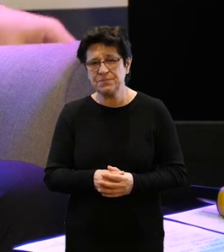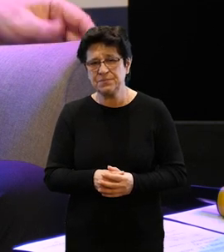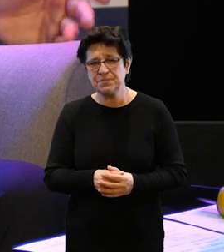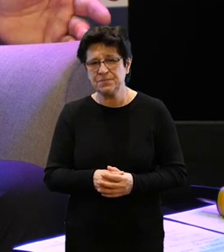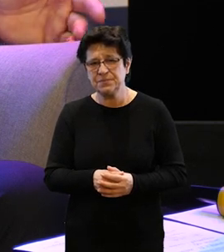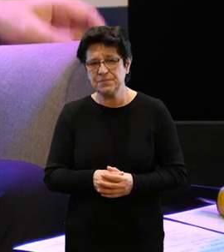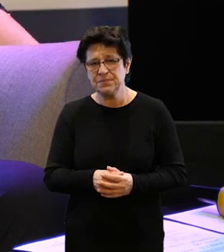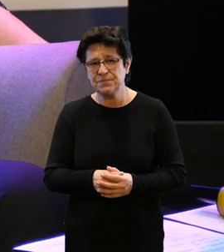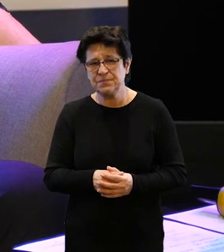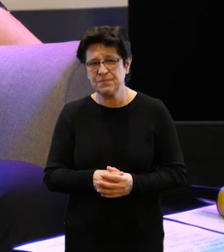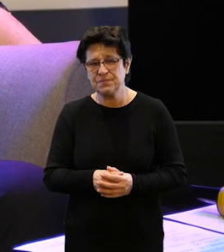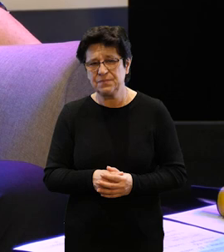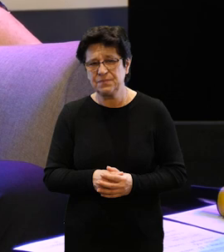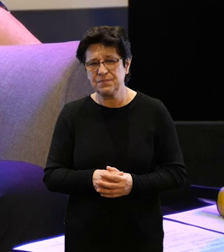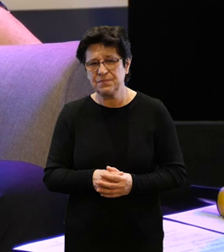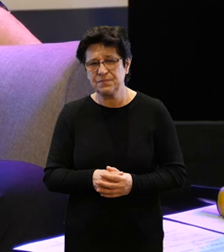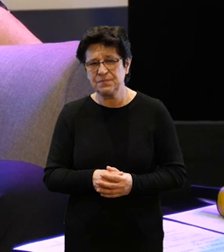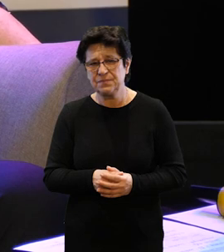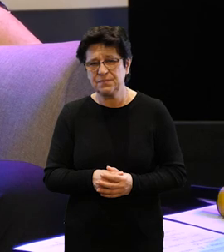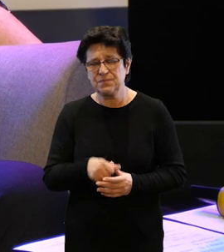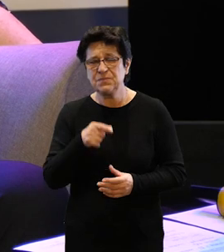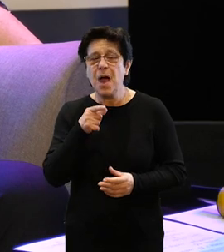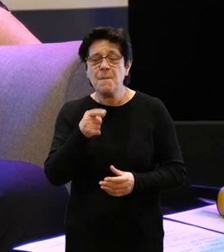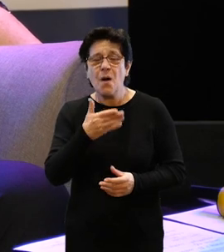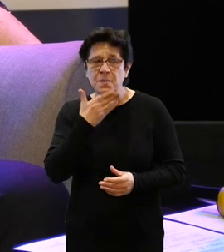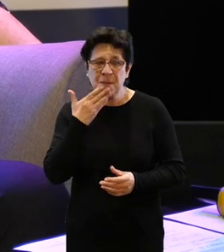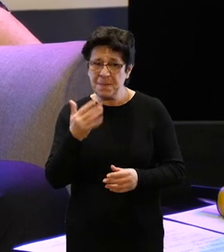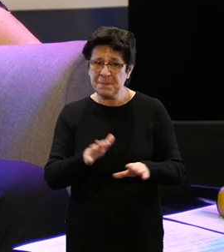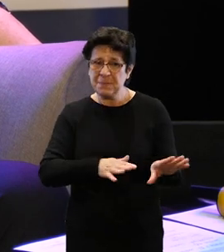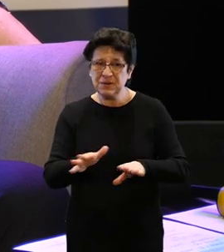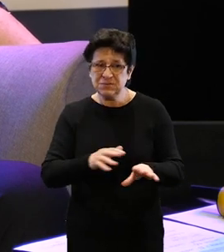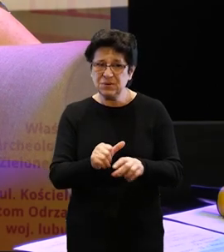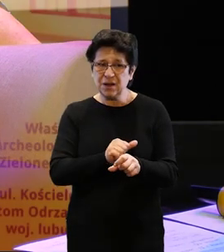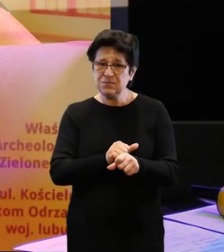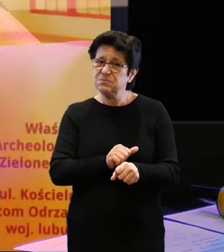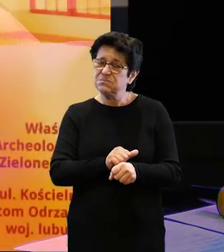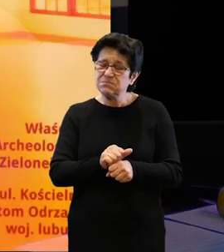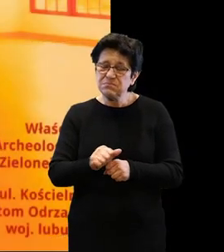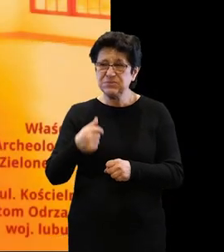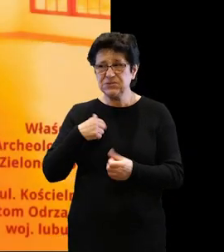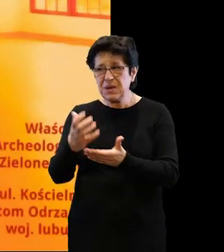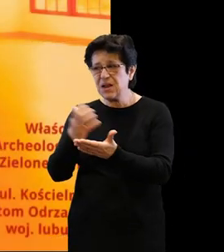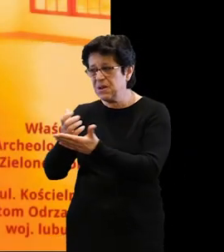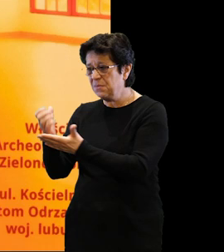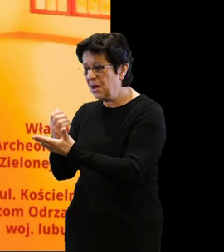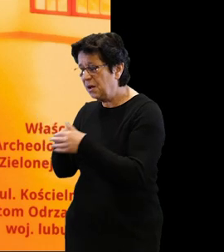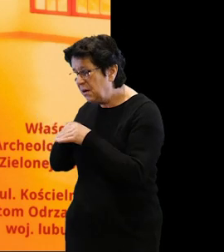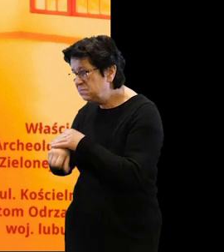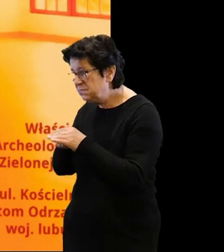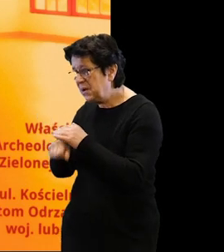kolekcjonerzy jedną ich głównych bolączek jest to że jest brak miejsca ponieważ ponieważ